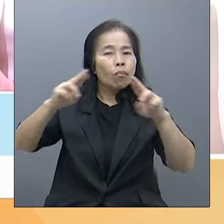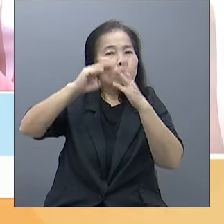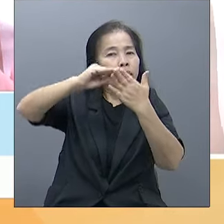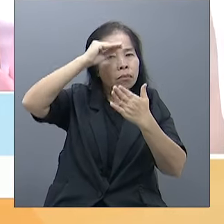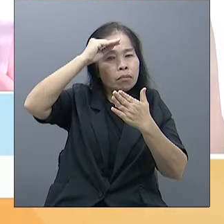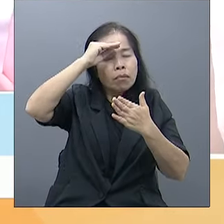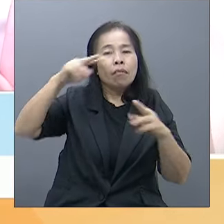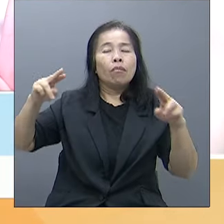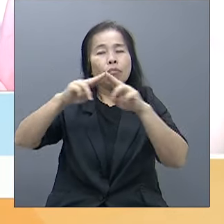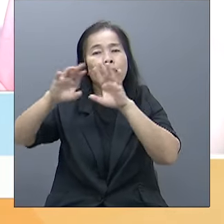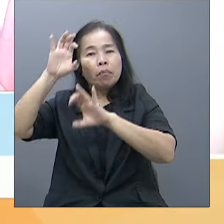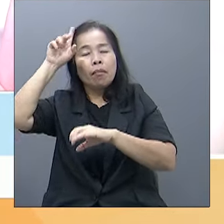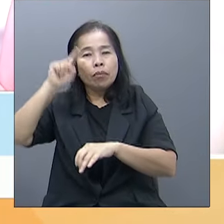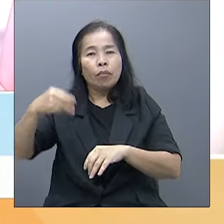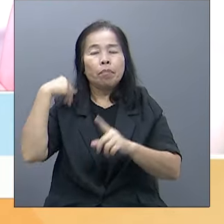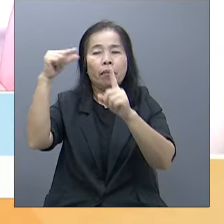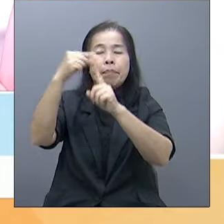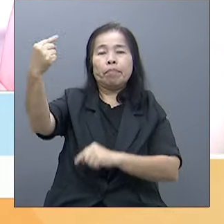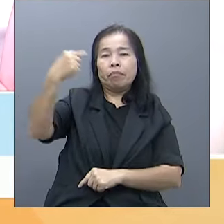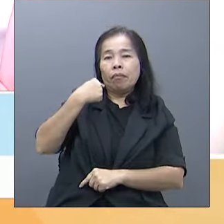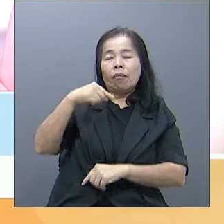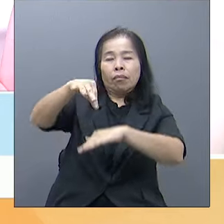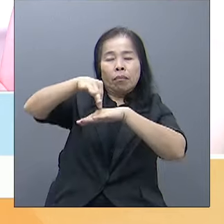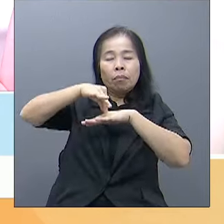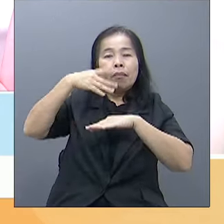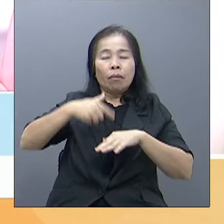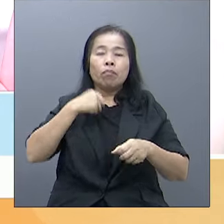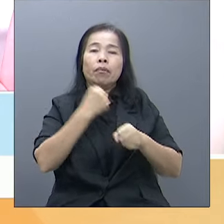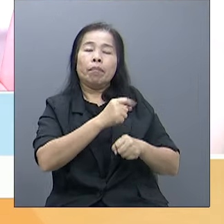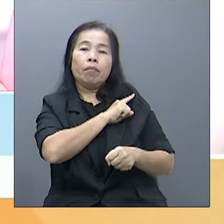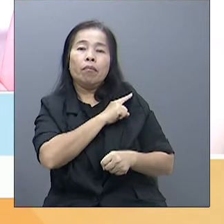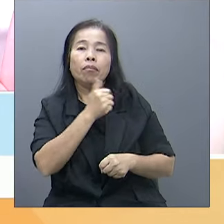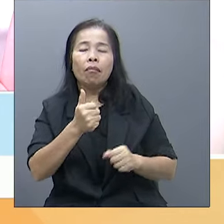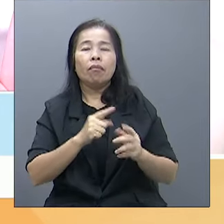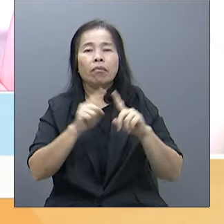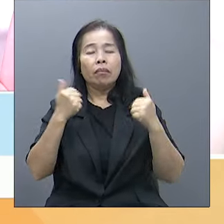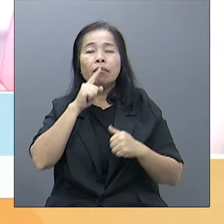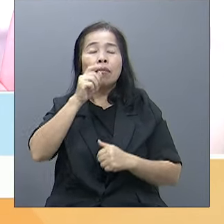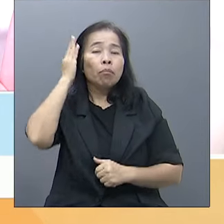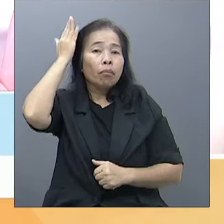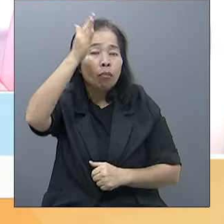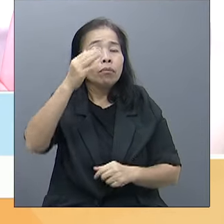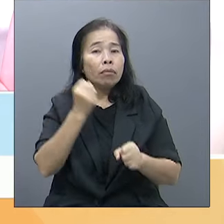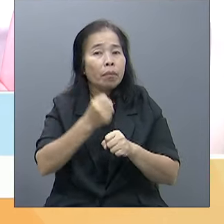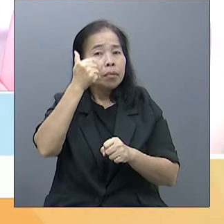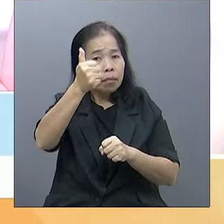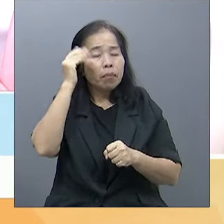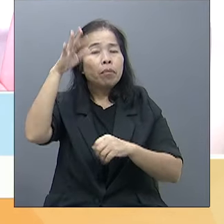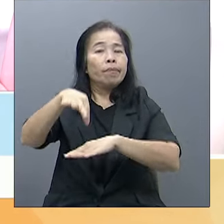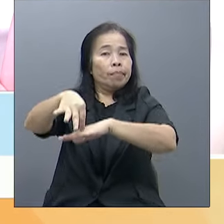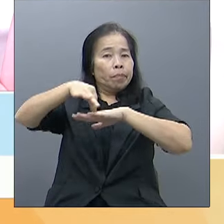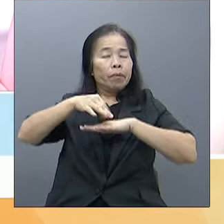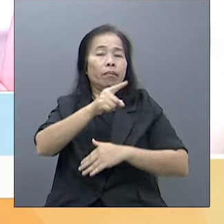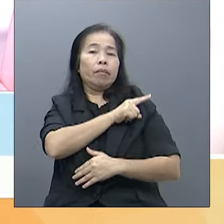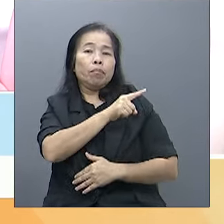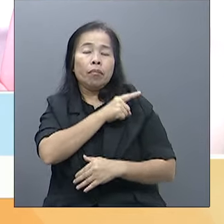ทางกระทรวงมหาดไทยเนี่ยสั่งคำสั่งลงมาถึงจะทำได้อันนี้อนาคตถามท่านโฆษกเลยมีโอกาสเป็นไปได้ไหมคะที่จะทำให้อำนาจหน้าที่ตรงนี้เนี่ยม